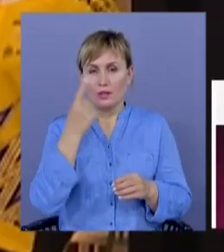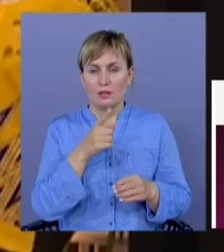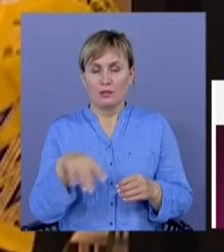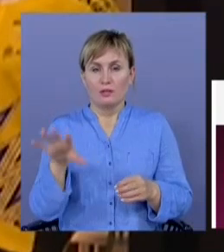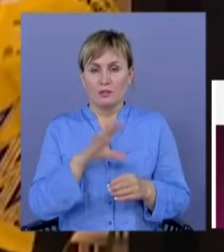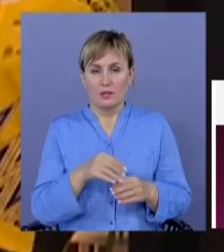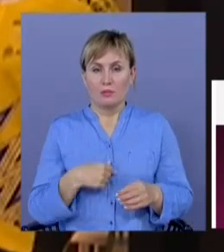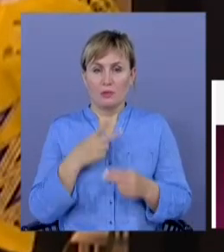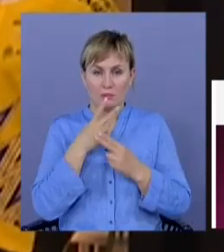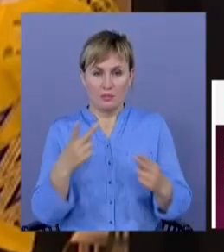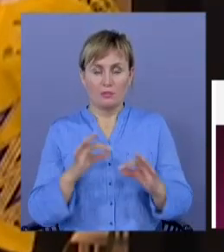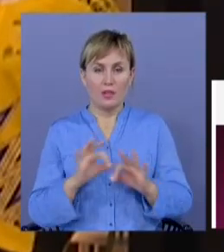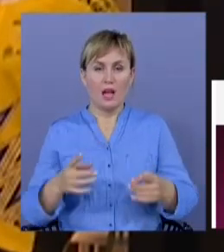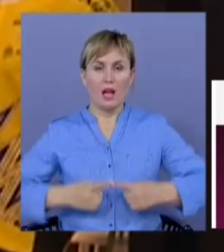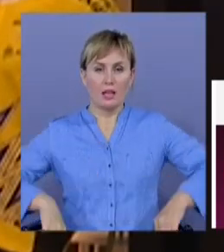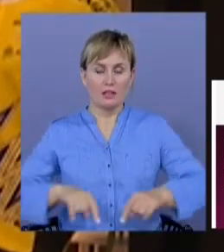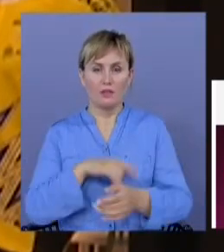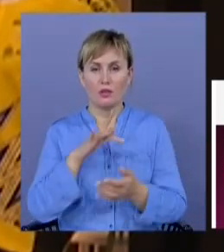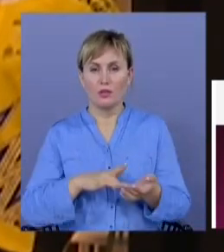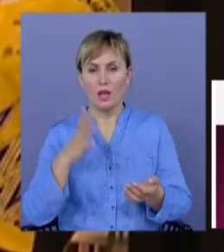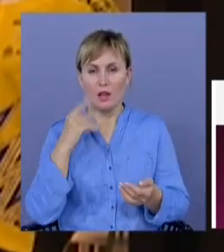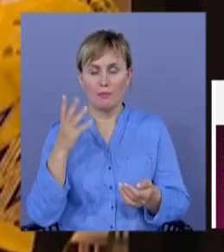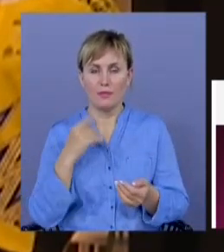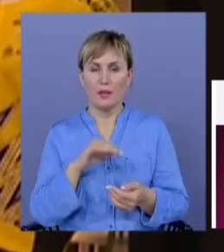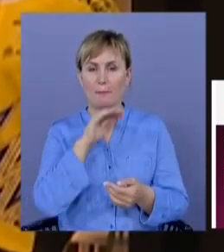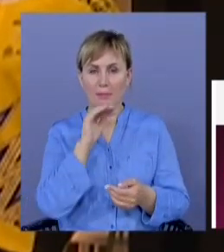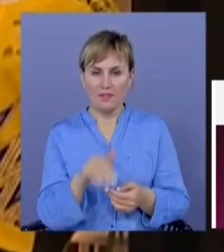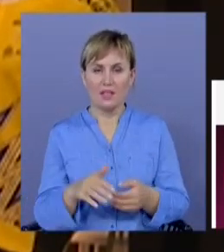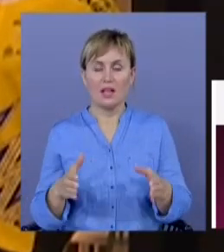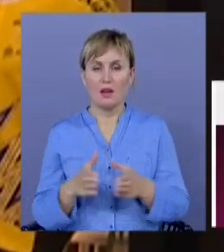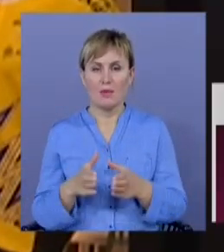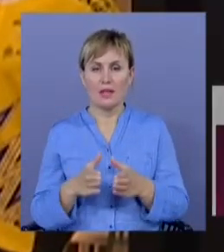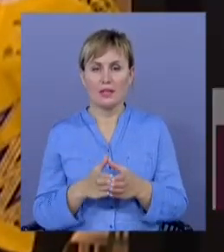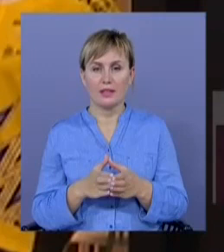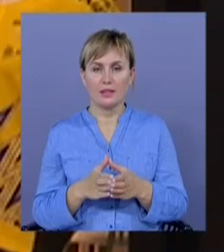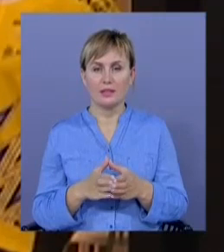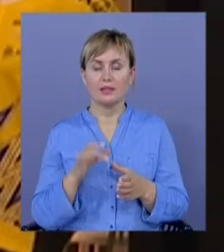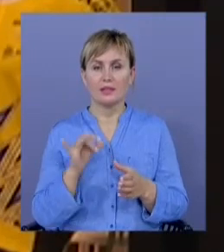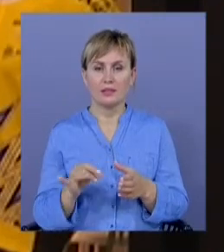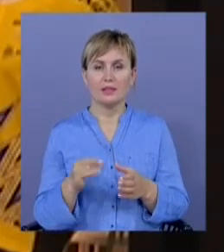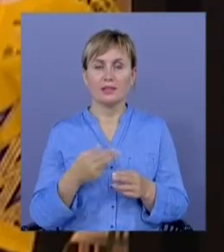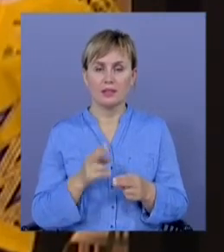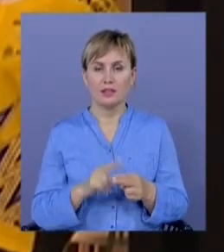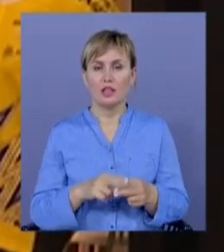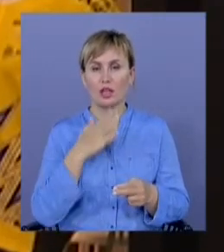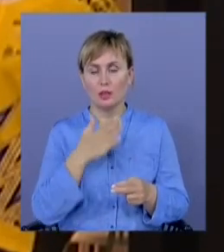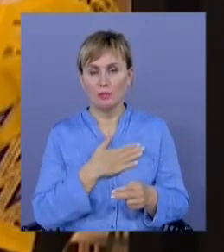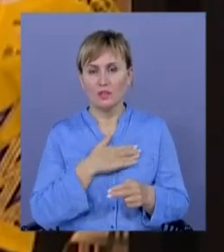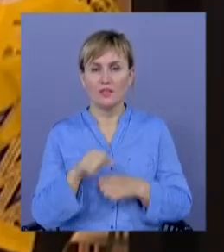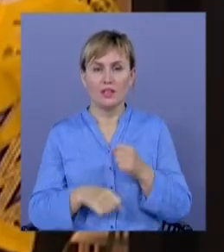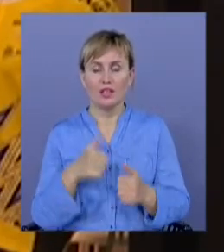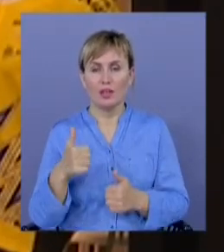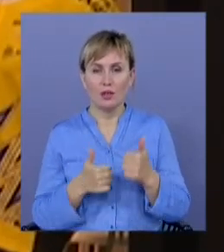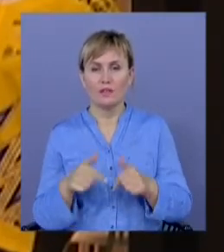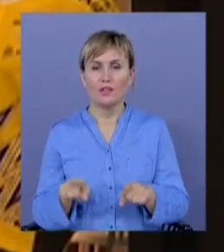прекрасно видим. Организована в городе Алматы профессиональная команда. Ну и ряд любительских велогонок все